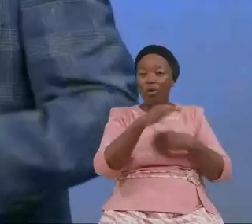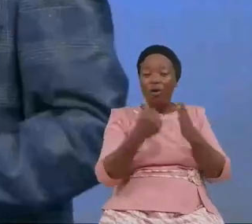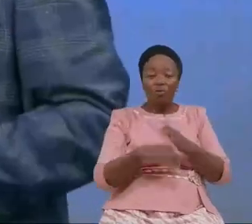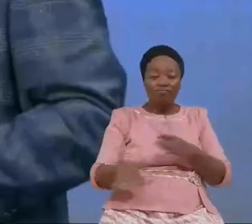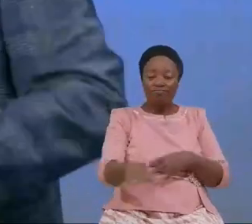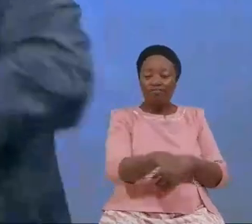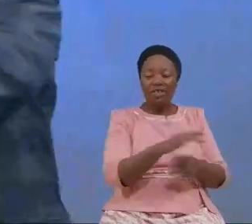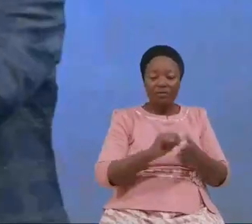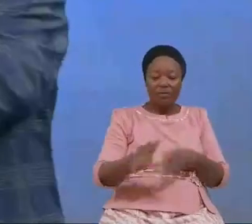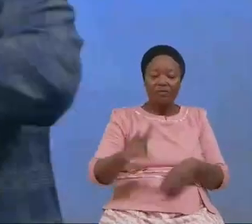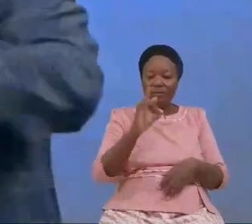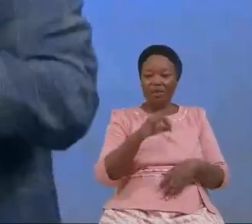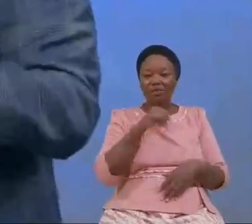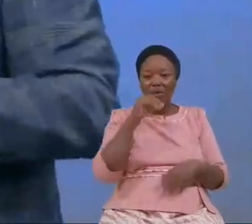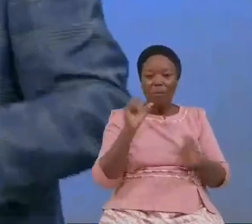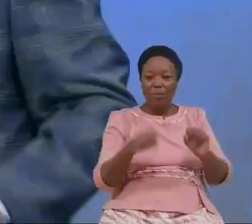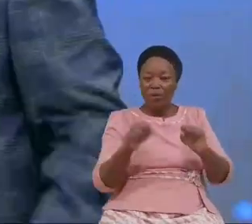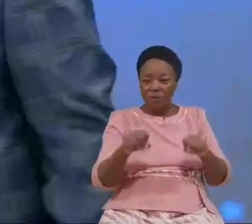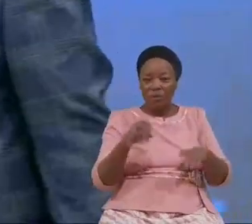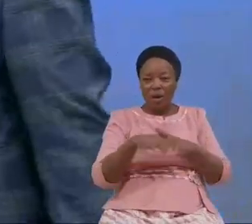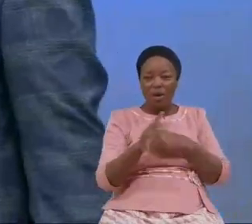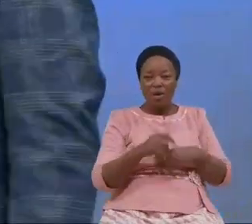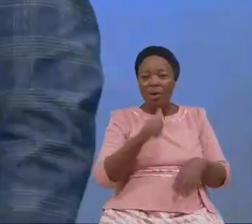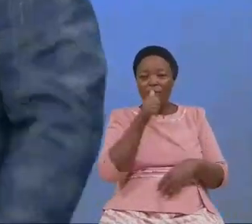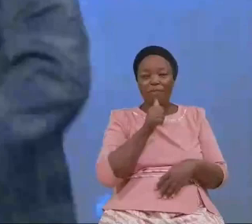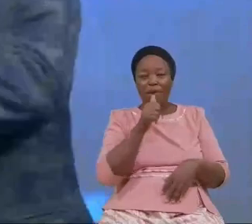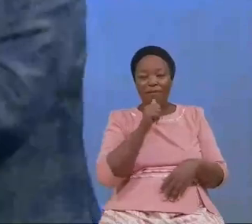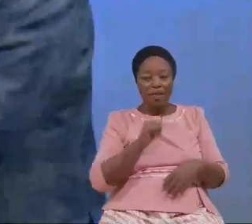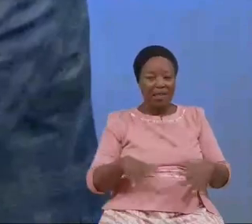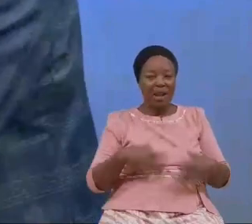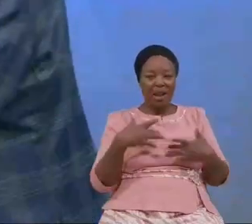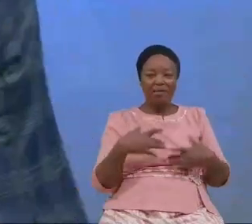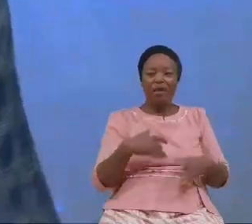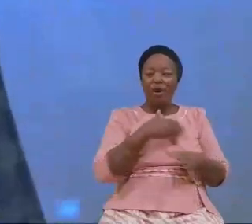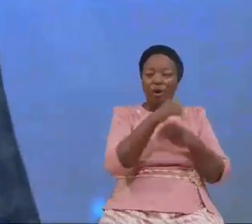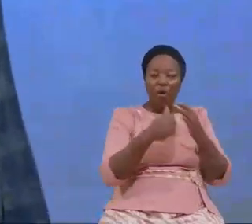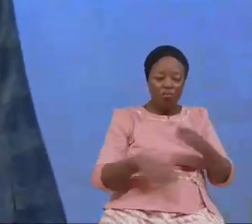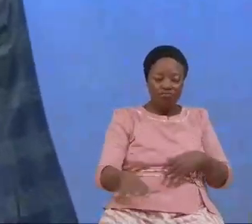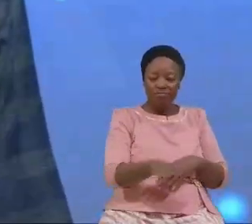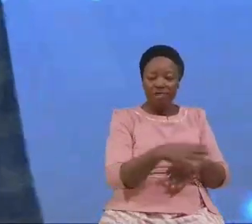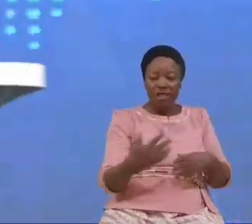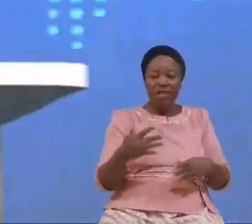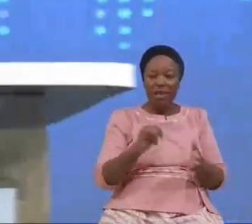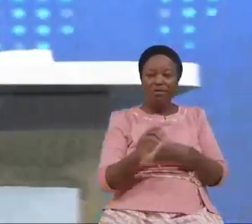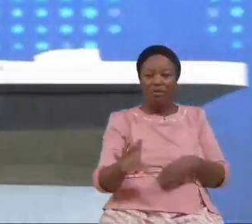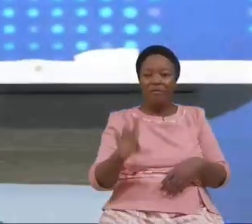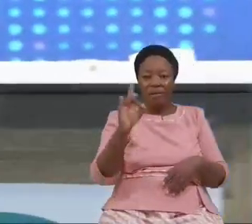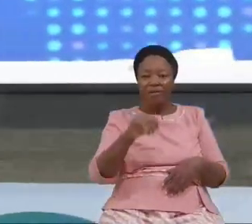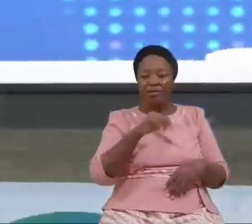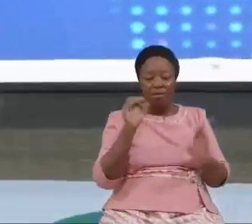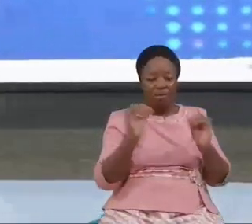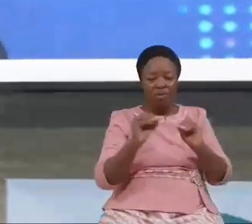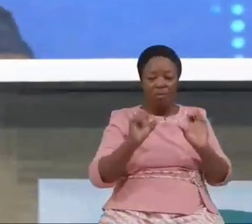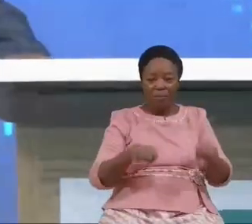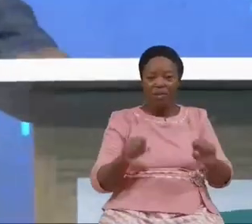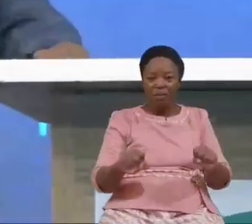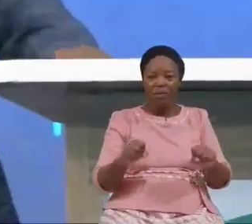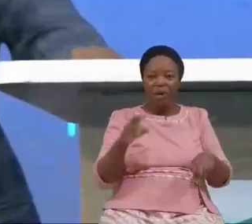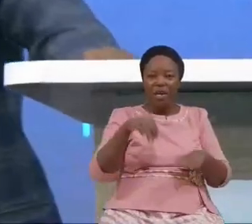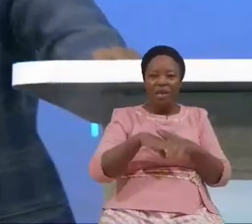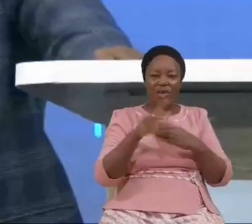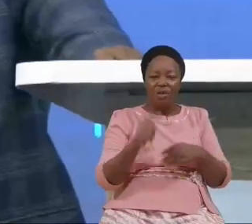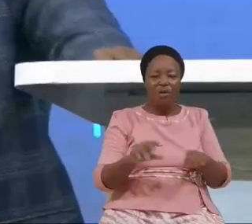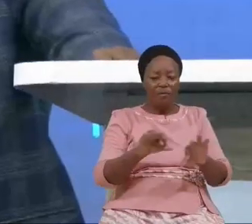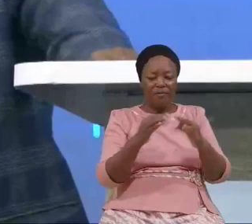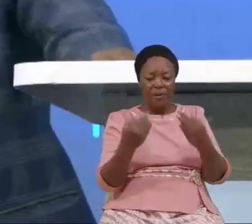toutes ces choses que trouver impossible dans ta vie privée toutes ces choses que tu trouvais impossible dans ta